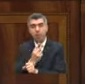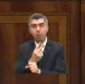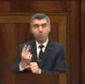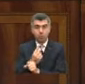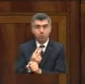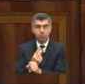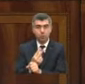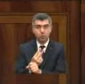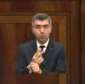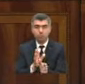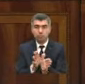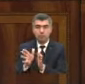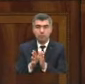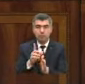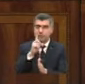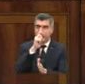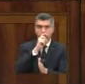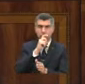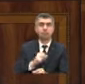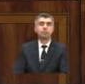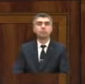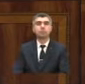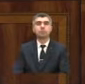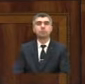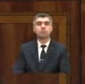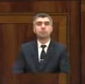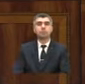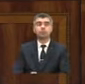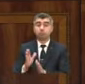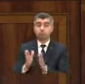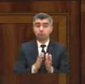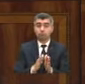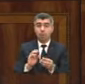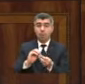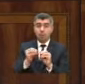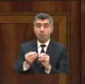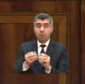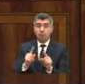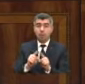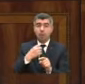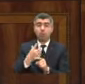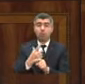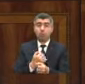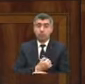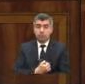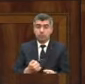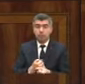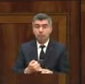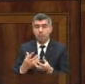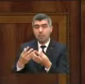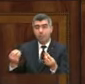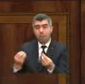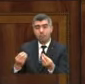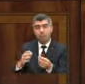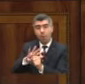هش يعاني من القطاع الغير مهيكل. كذلك المشكل ديال عدم توازن سوق العمل وسوق الشغل في بلادنا السيد رئيس الحكومه، الجائحه